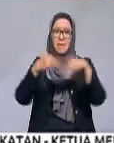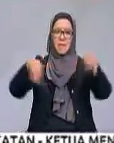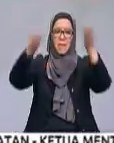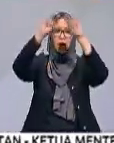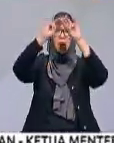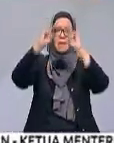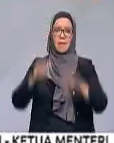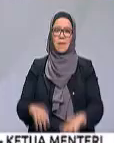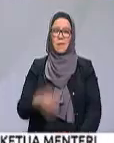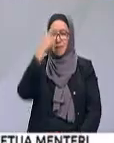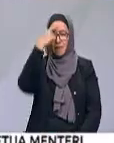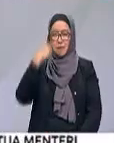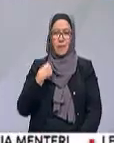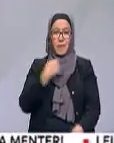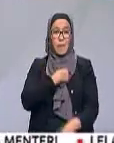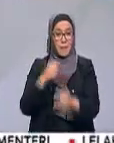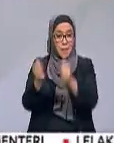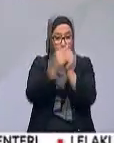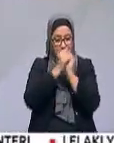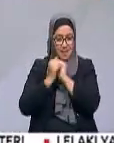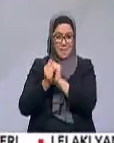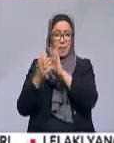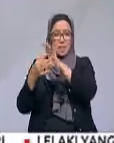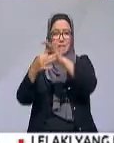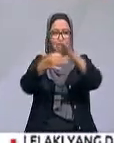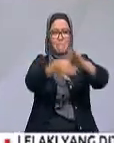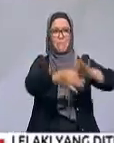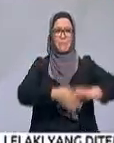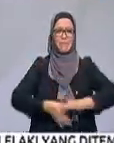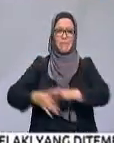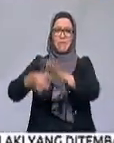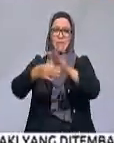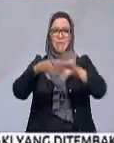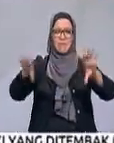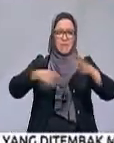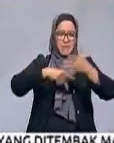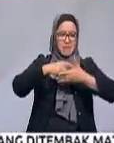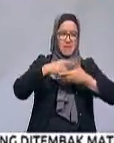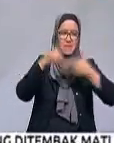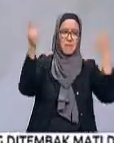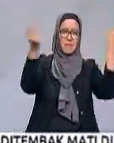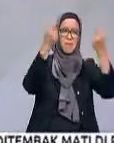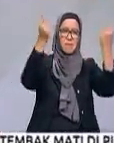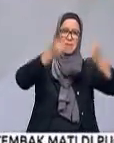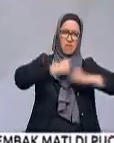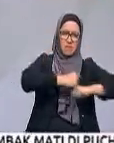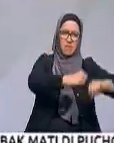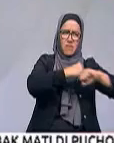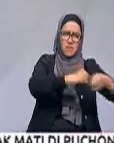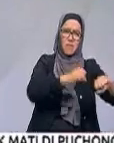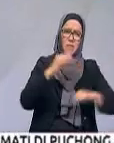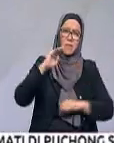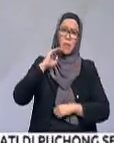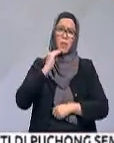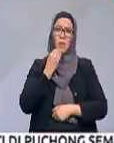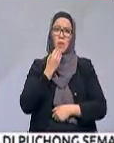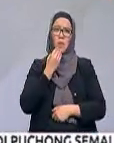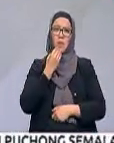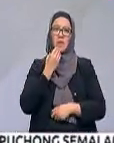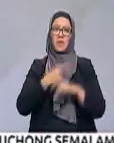Untuk kita sama-sama bergotong royong mengadakan majlis kacau bubur Ashura besi negeri Kelantan